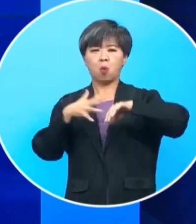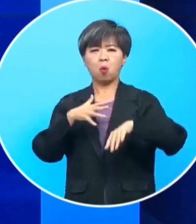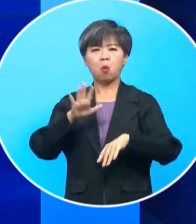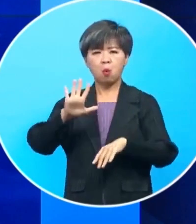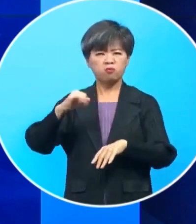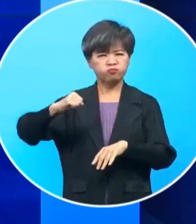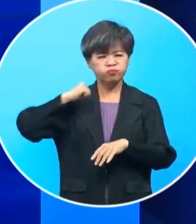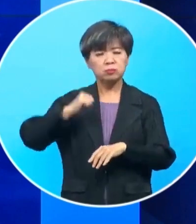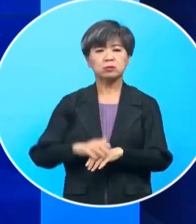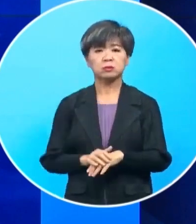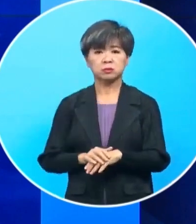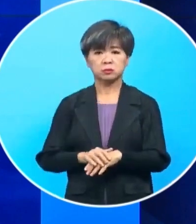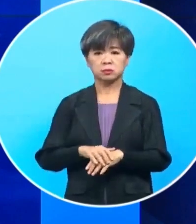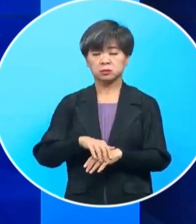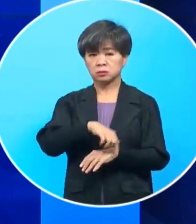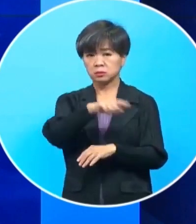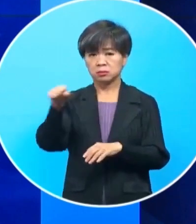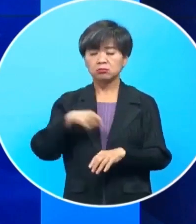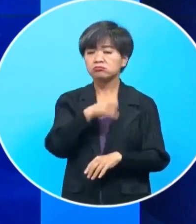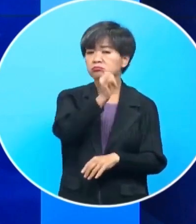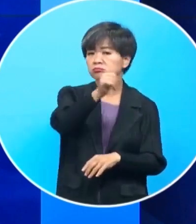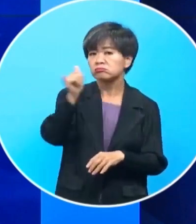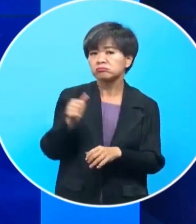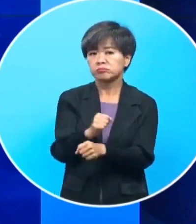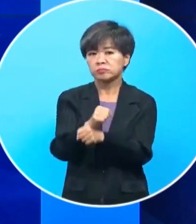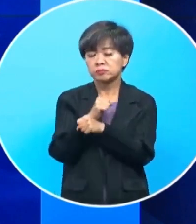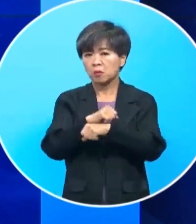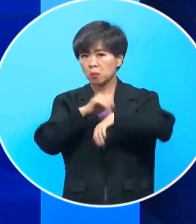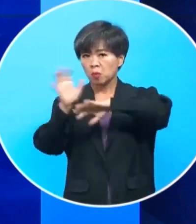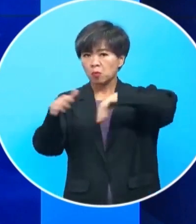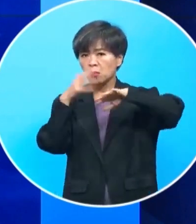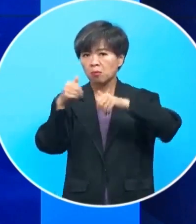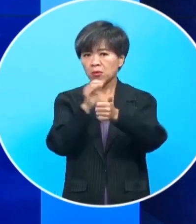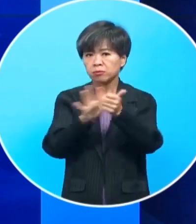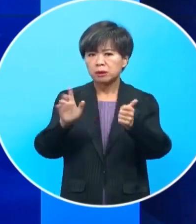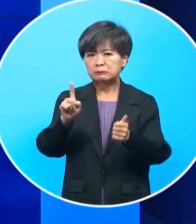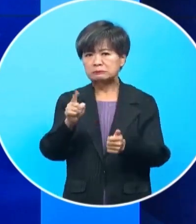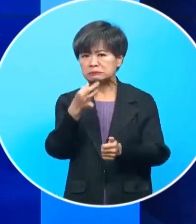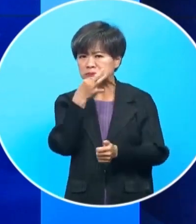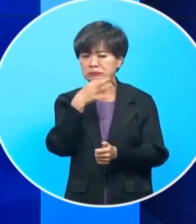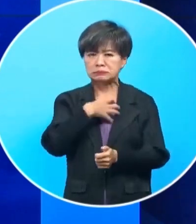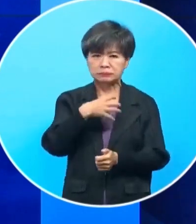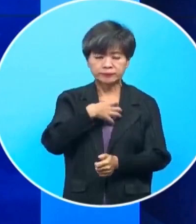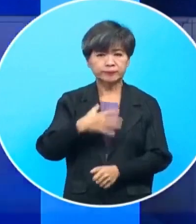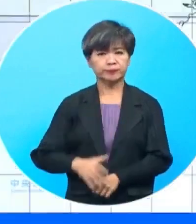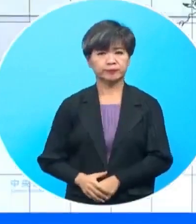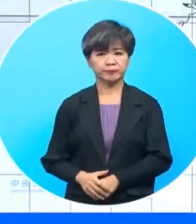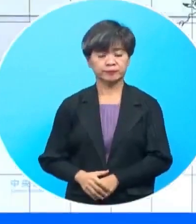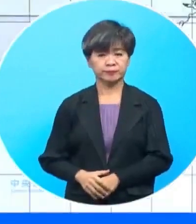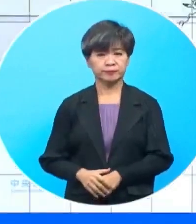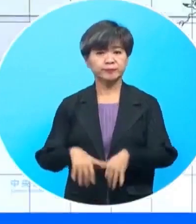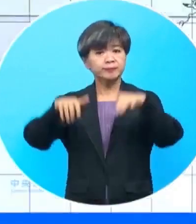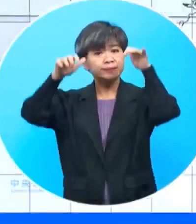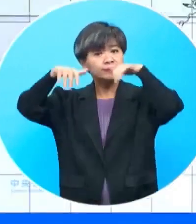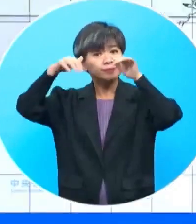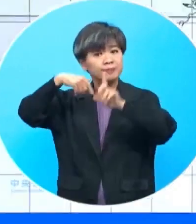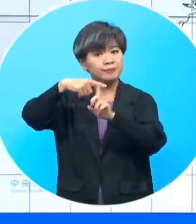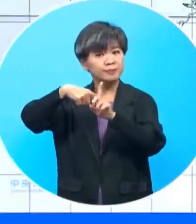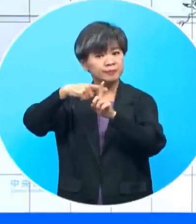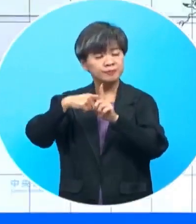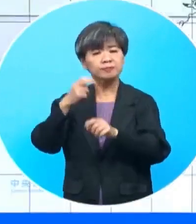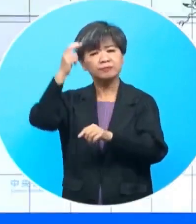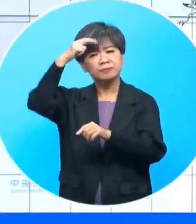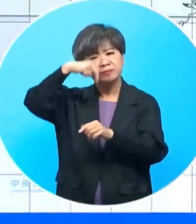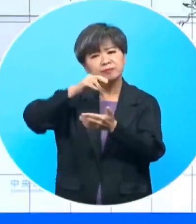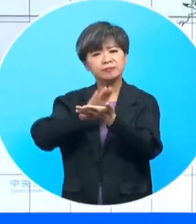在这些区域活动的民众可能也要注意一些强阵风造成的影响。至于在降雨的部分，今天下午